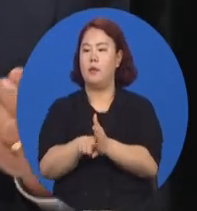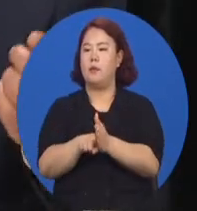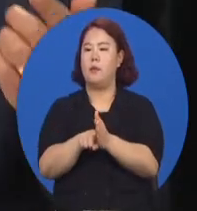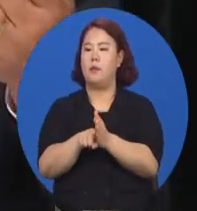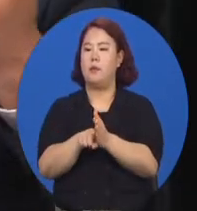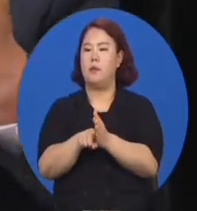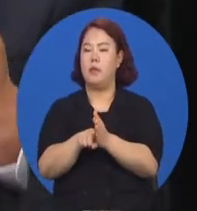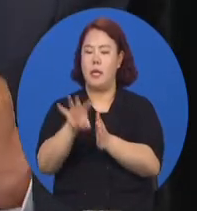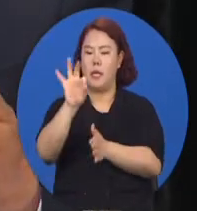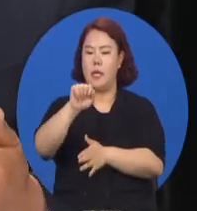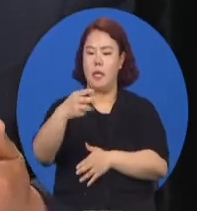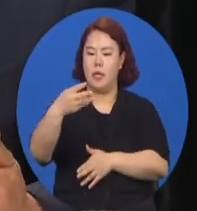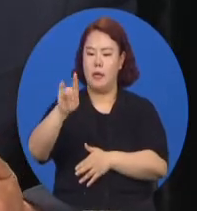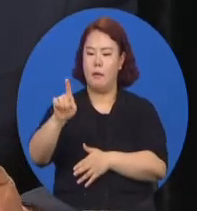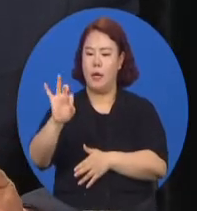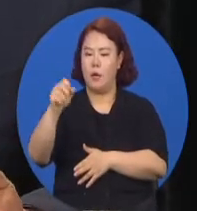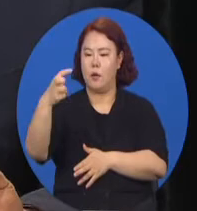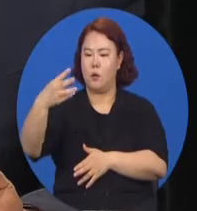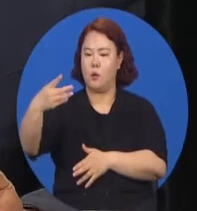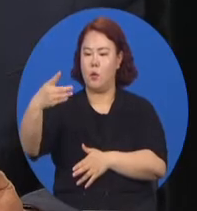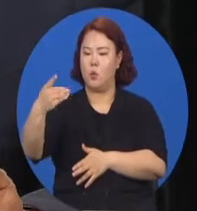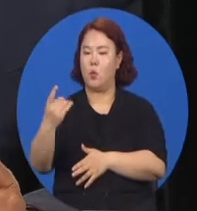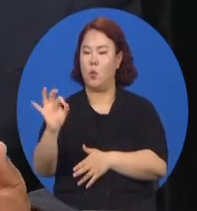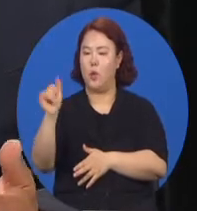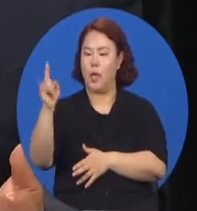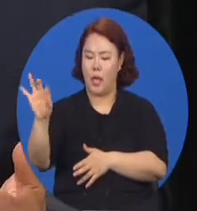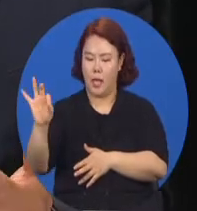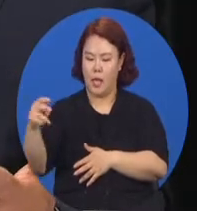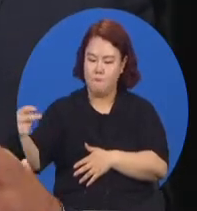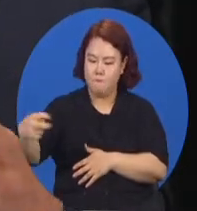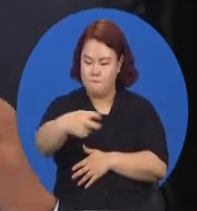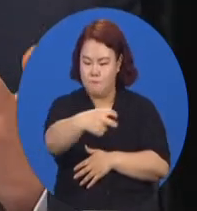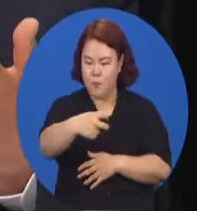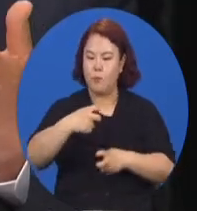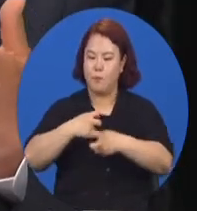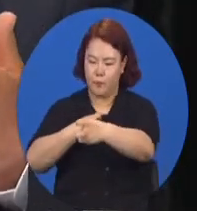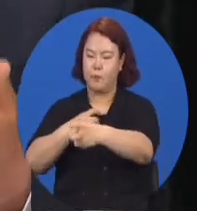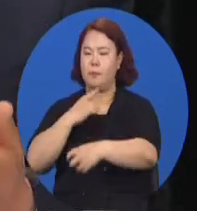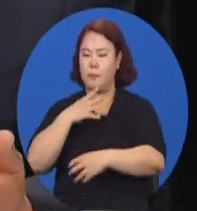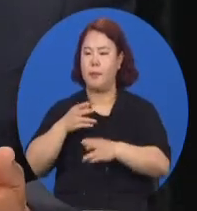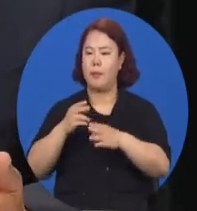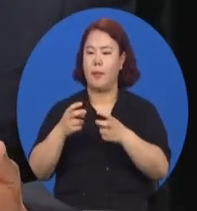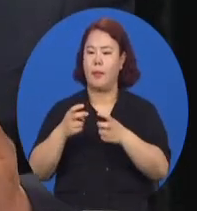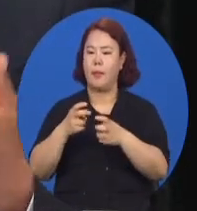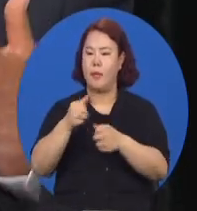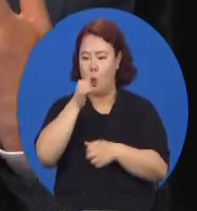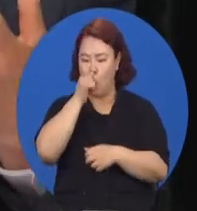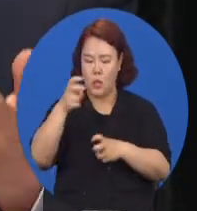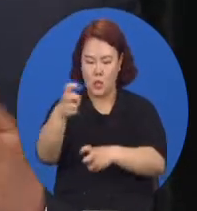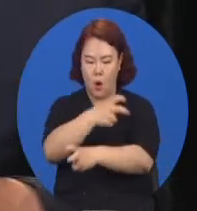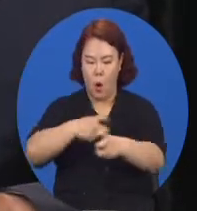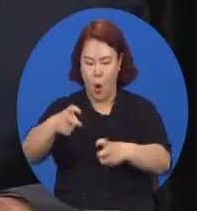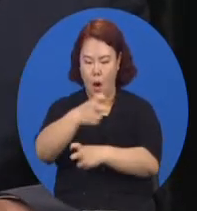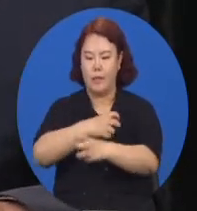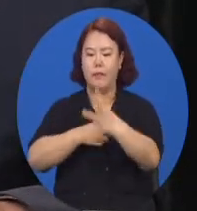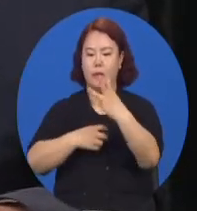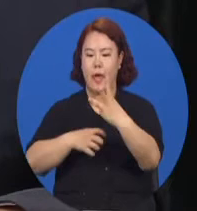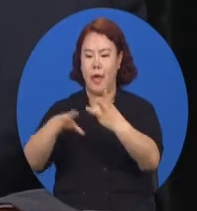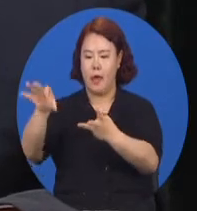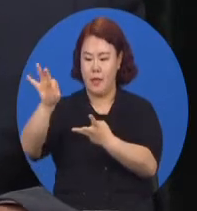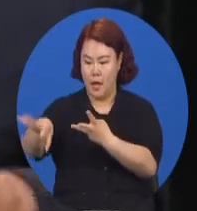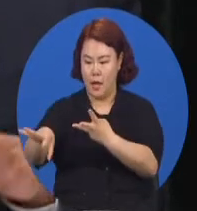일방 통행로로 지정을 하고 운영할 계획으로 지금 셔틀버스 3대를 저희들이 구입을 해서 지금 리모델링을 하고